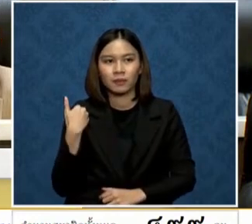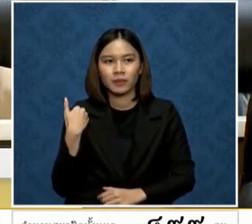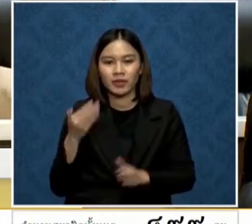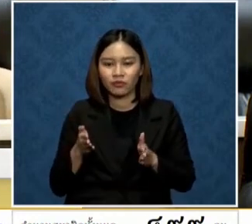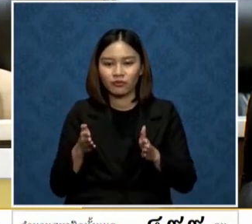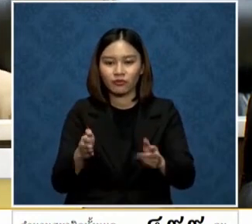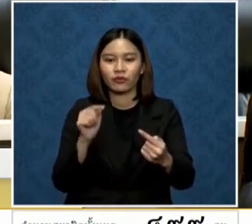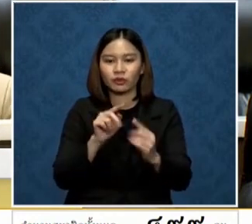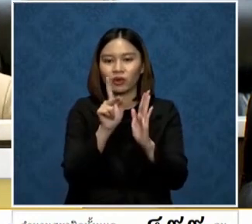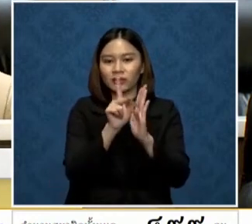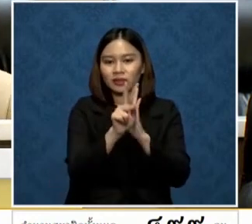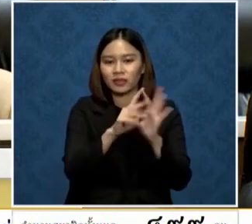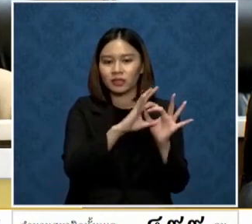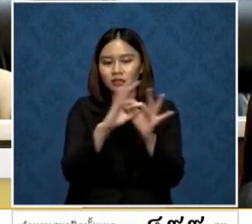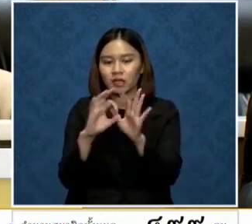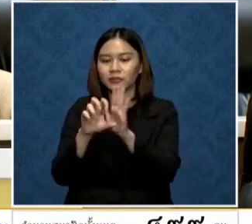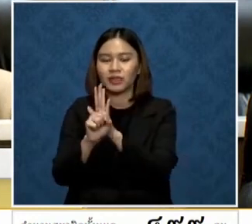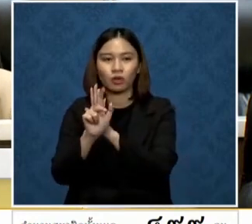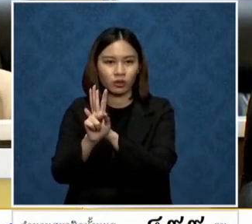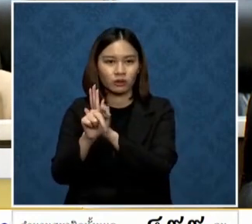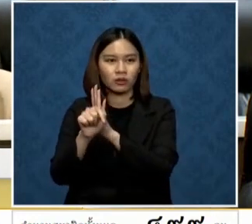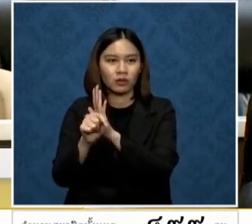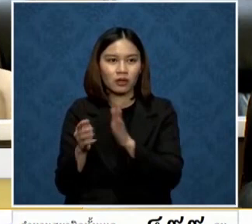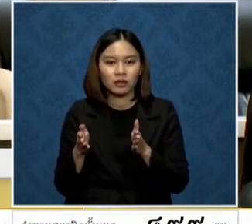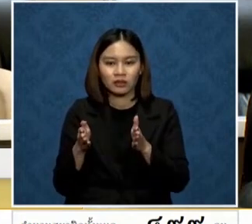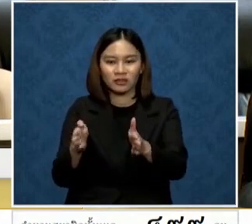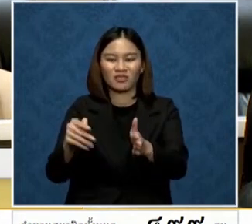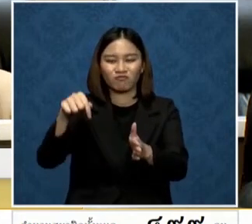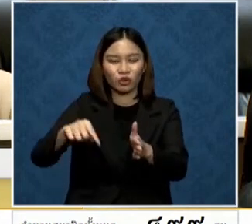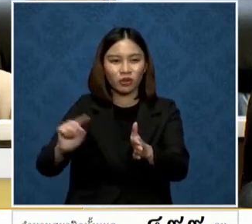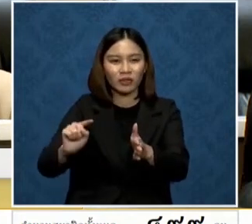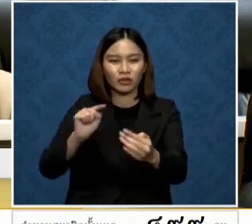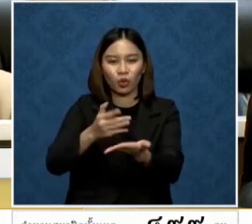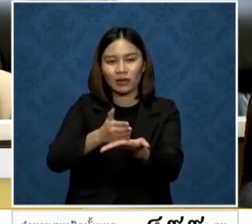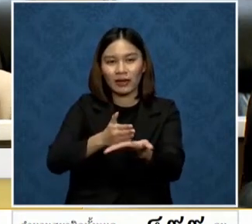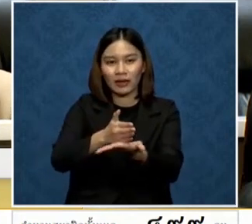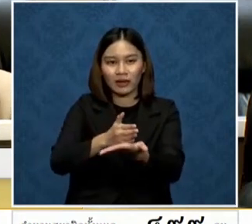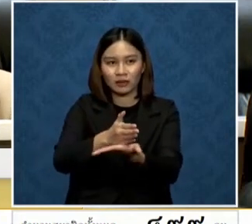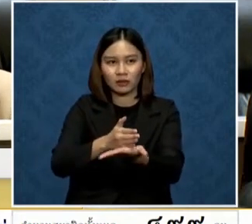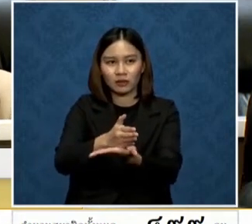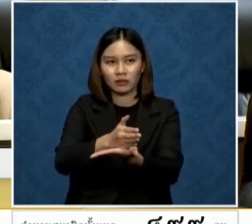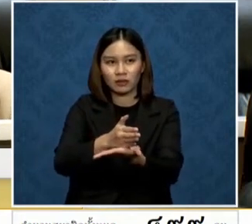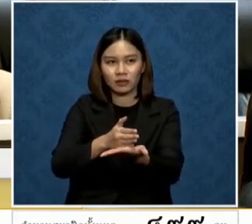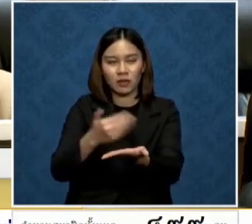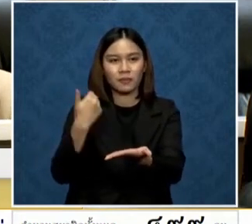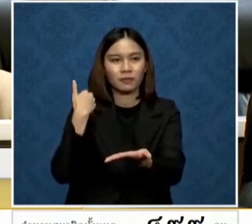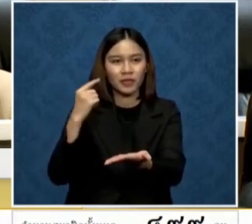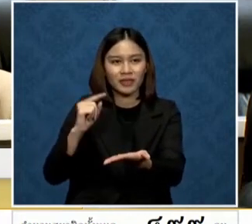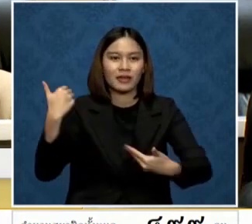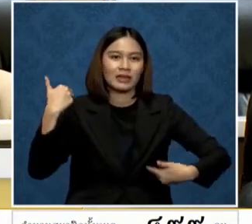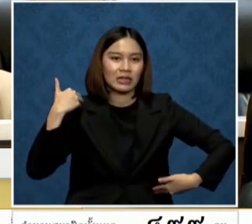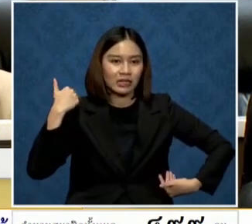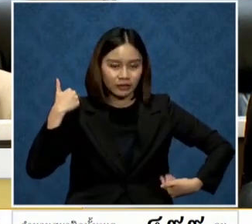กาฬสินธุ์กับสกลนครมีจุดอยู่จุดนึงระหว่างกึ่งกลางที่จะมี